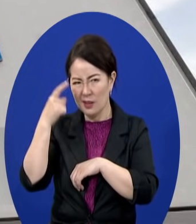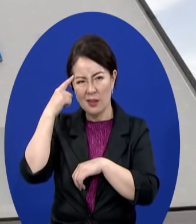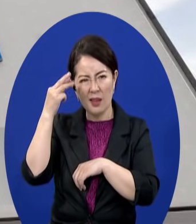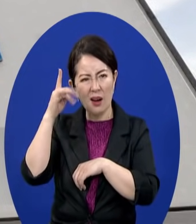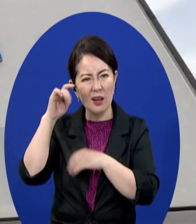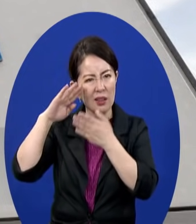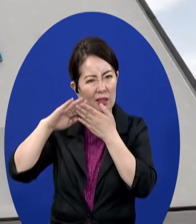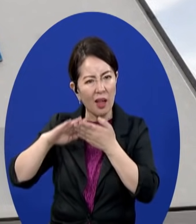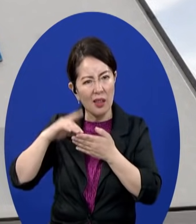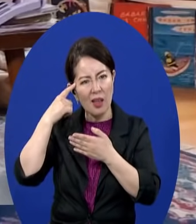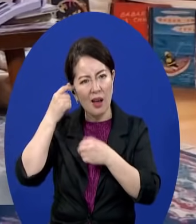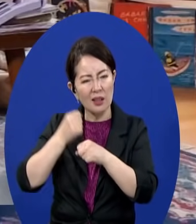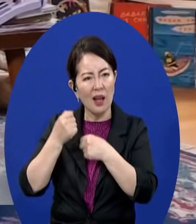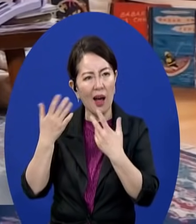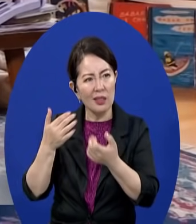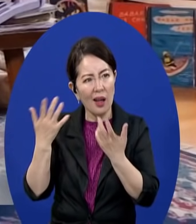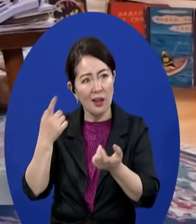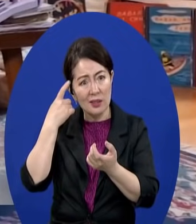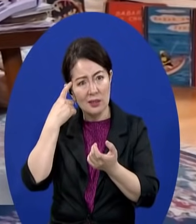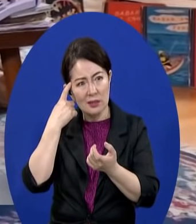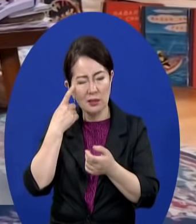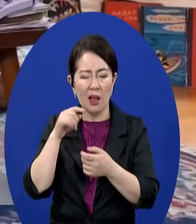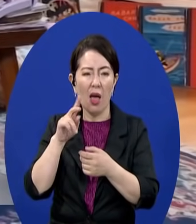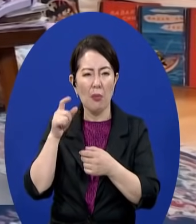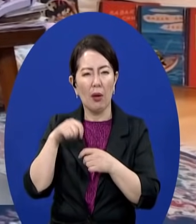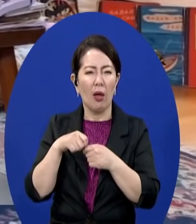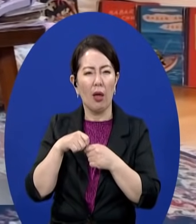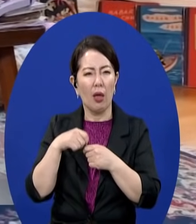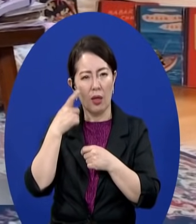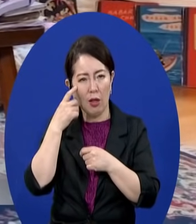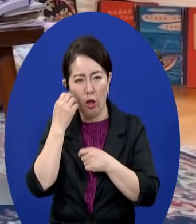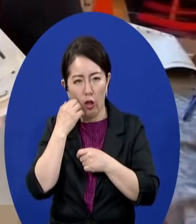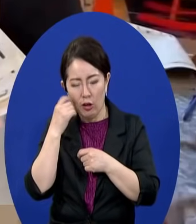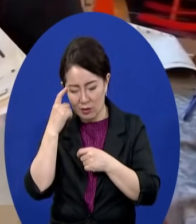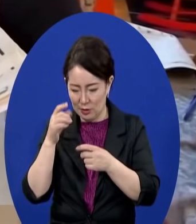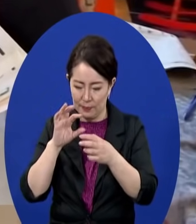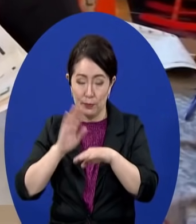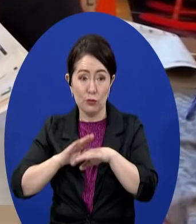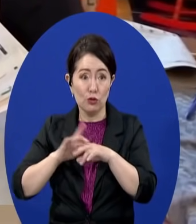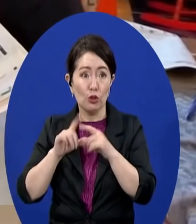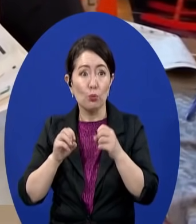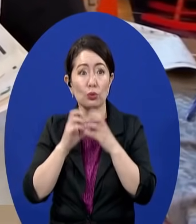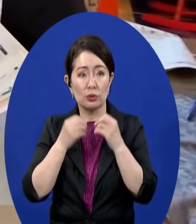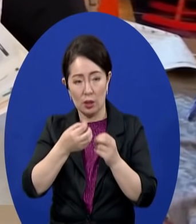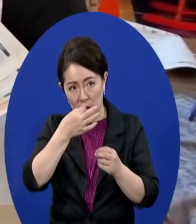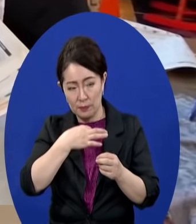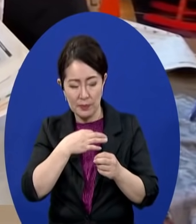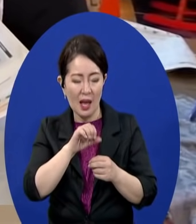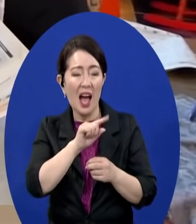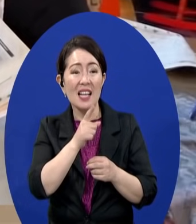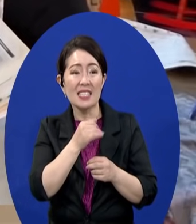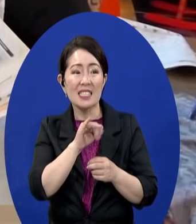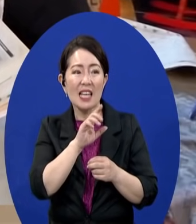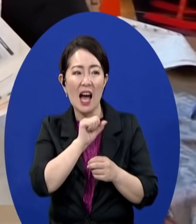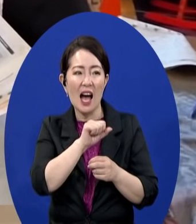тань мэдрэхийн үйл ажиллагааг алдагдуулдаг эмгэгийг арилгах зорилготойгоор бүтээсэн гэсэн байна. Мөн Альцгеймерийн өвчний шинж